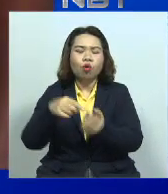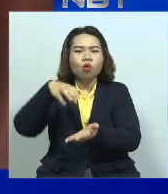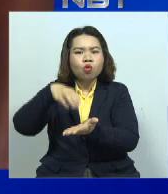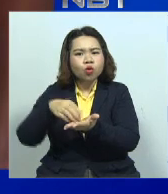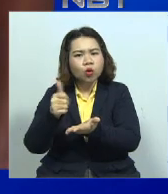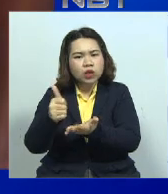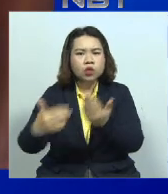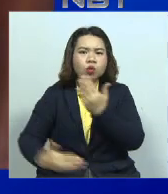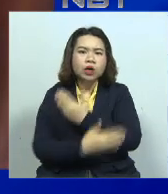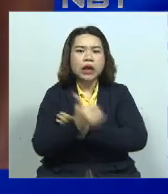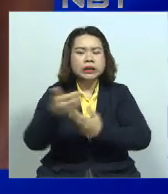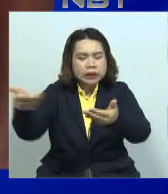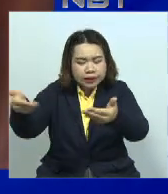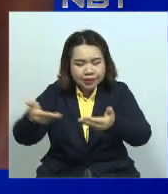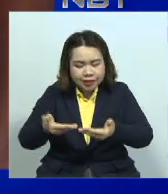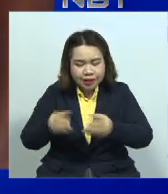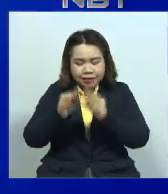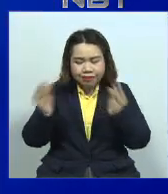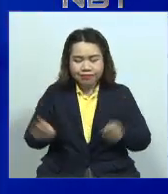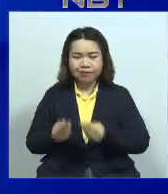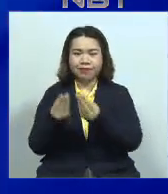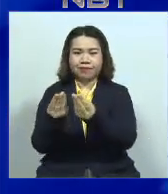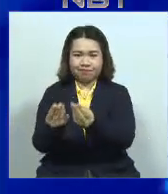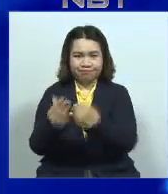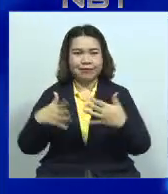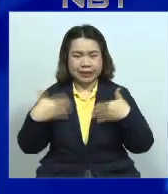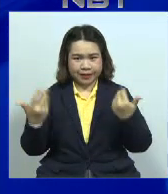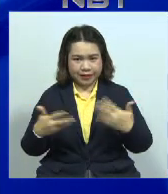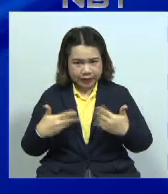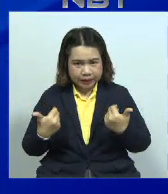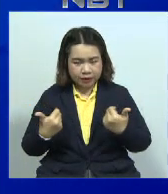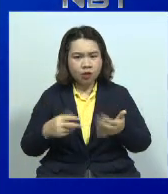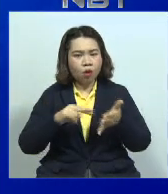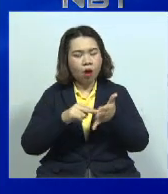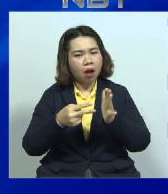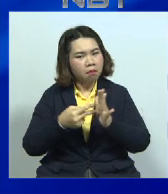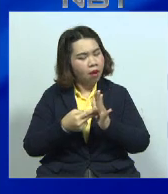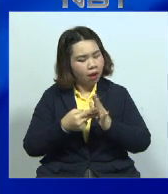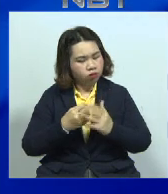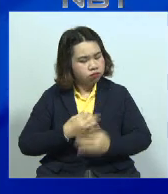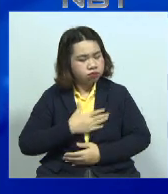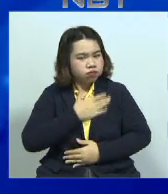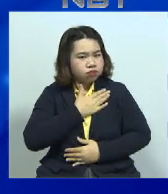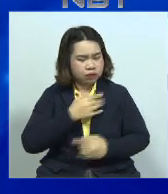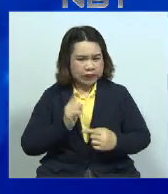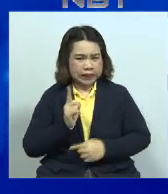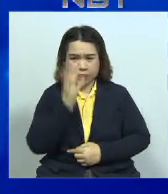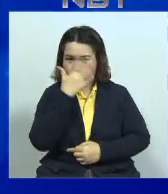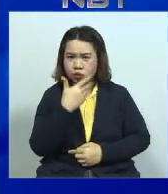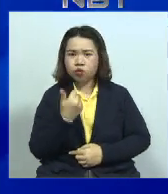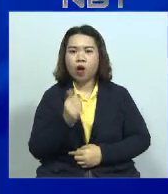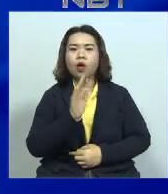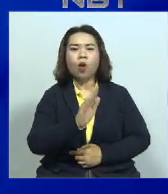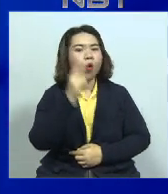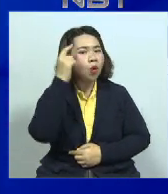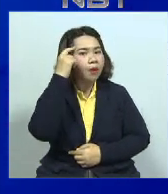ลและการต้อนรับแขกผู้มาเยือนด้วยไมตรีจิตซึ่งเป็นการสื่อความหมายที่ลึกซึ้งนอกไปจากความงดงามของภูมิปัญญ